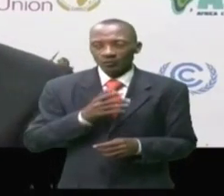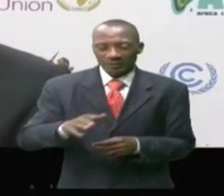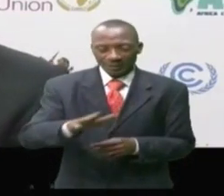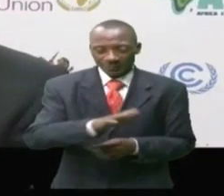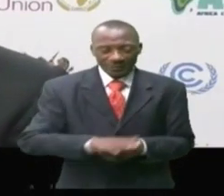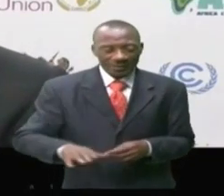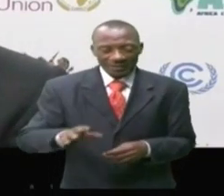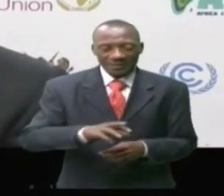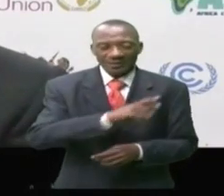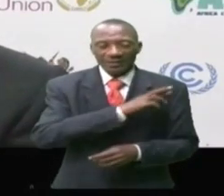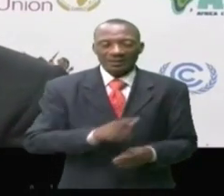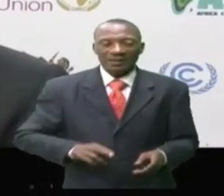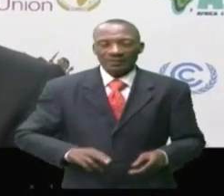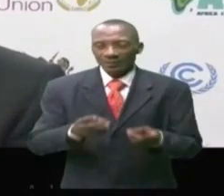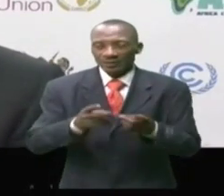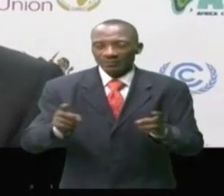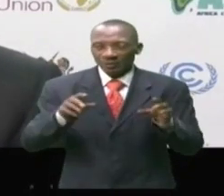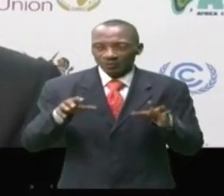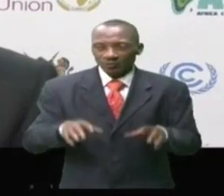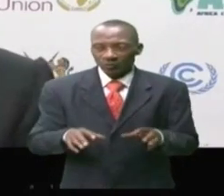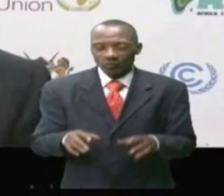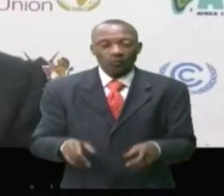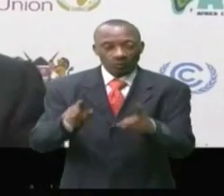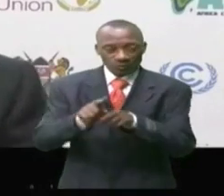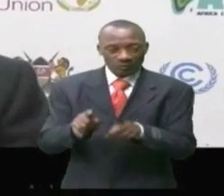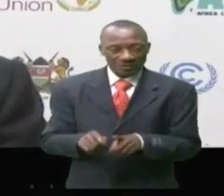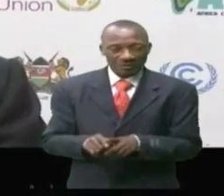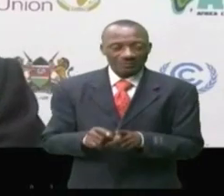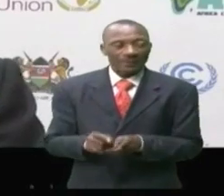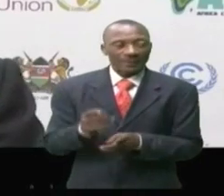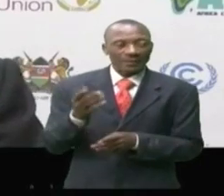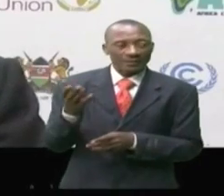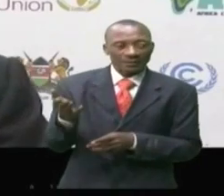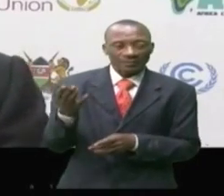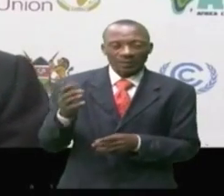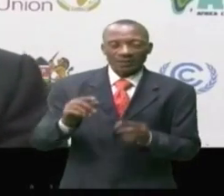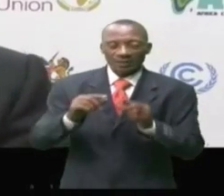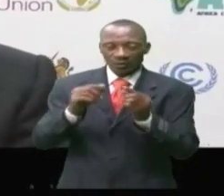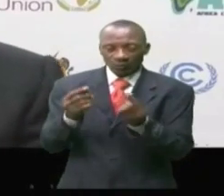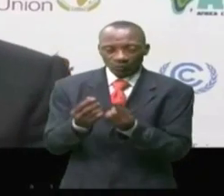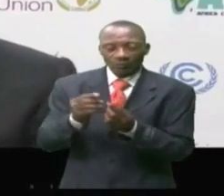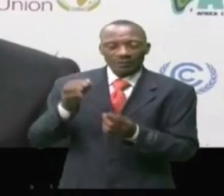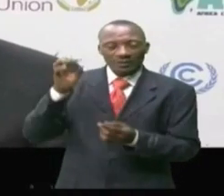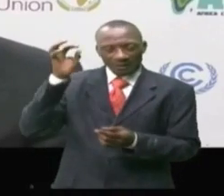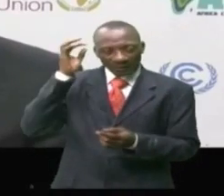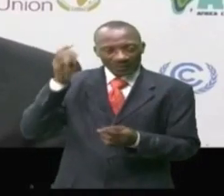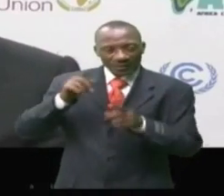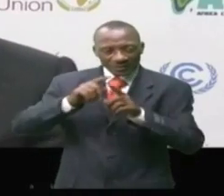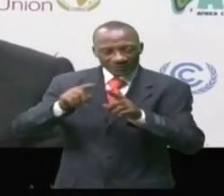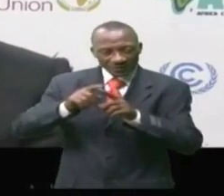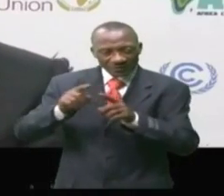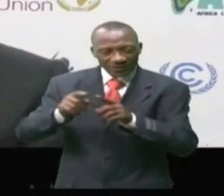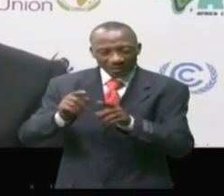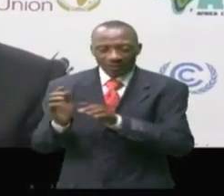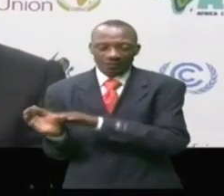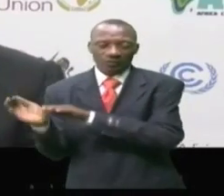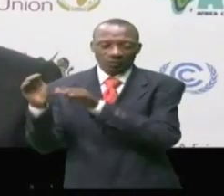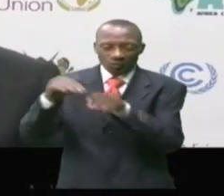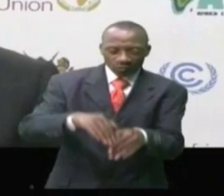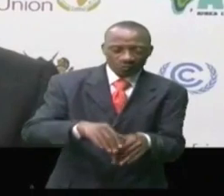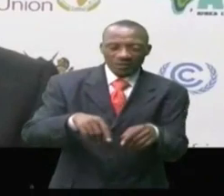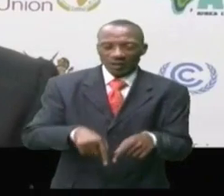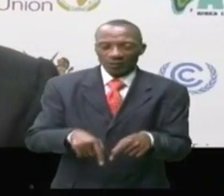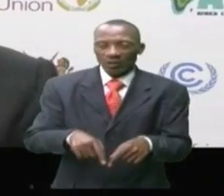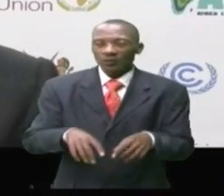vous savez, nous discutons de la situation sécuritaire à l'Est de la République démocratique du Congo. Nous avons nous mis en avant le besoin d'avoir un